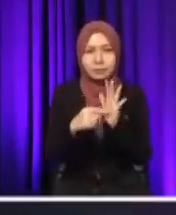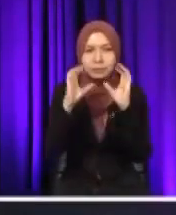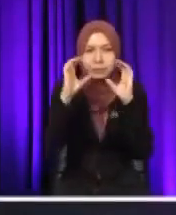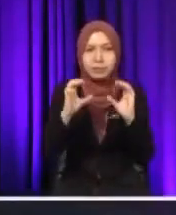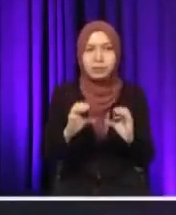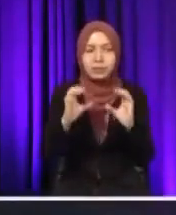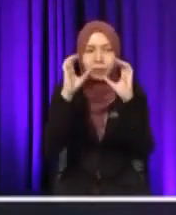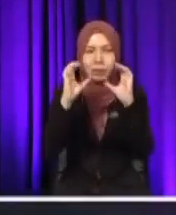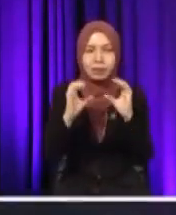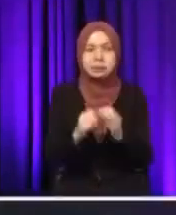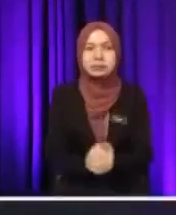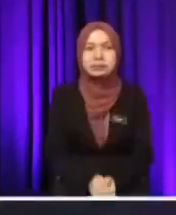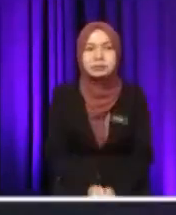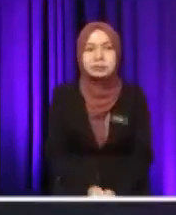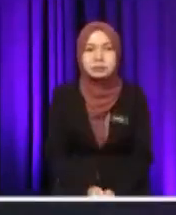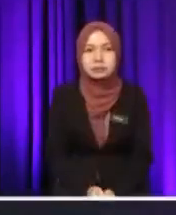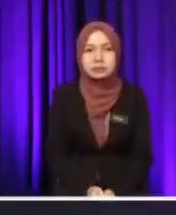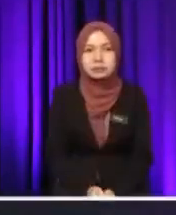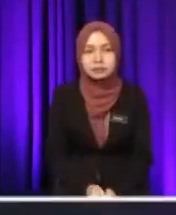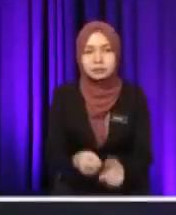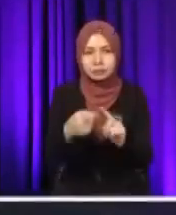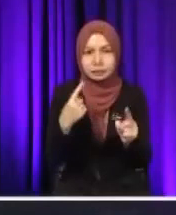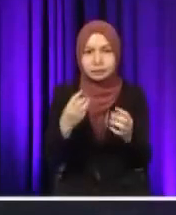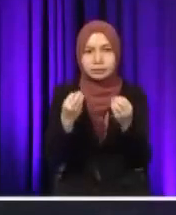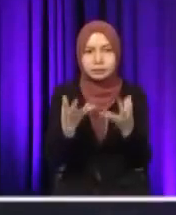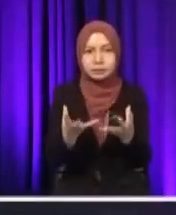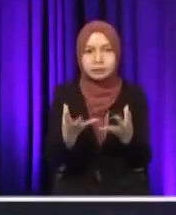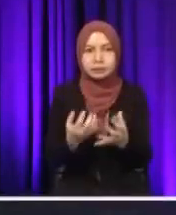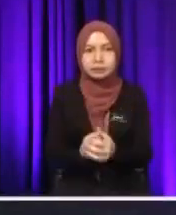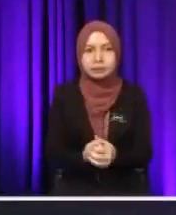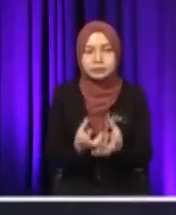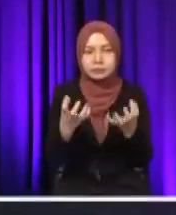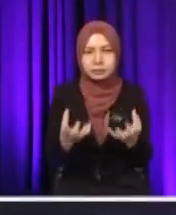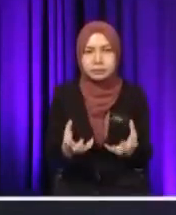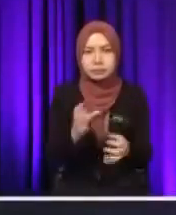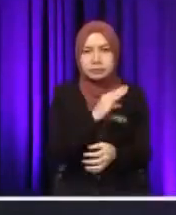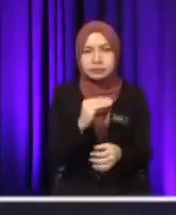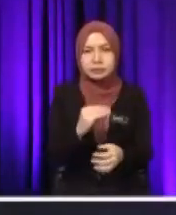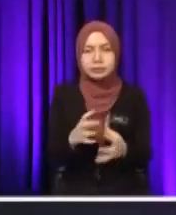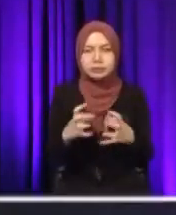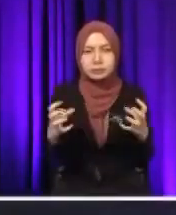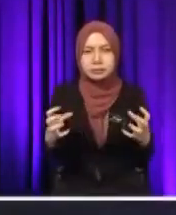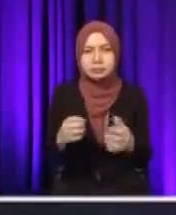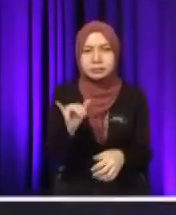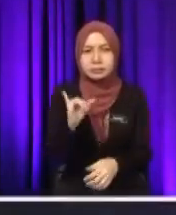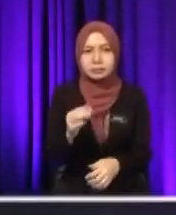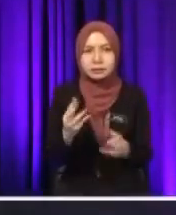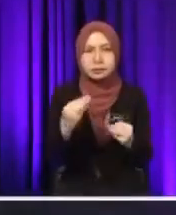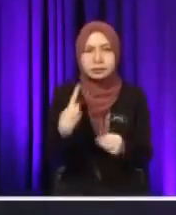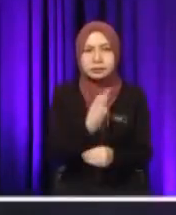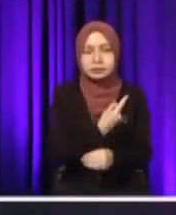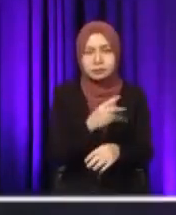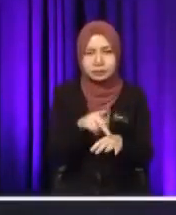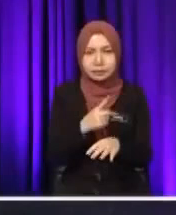Okey. Daripada mula, mungkin daripada berapa berat, berapa banyak yang kita nak pakai. Okay. Alright. Jadi